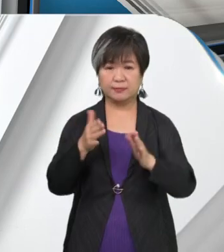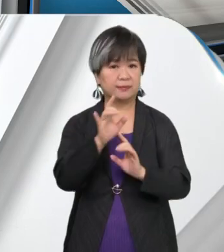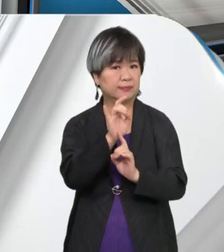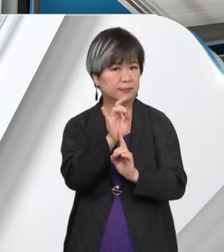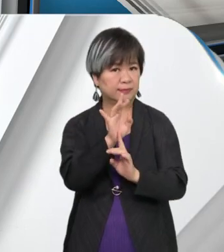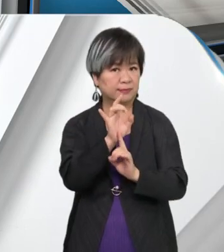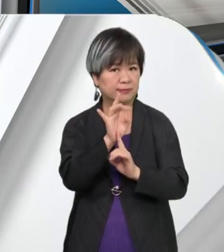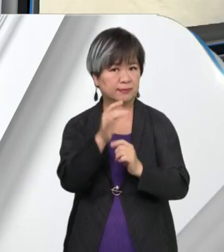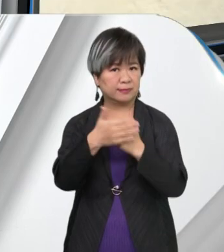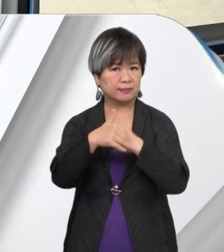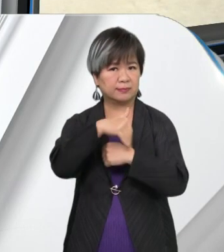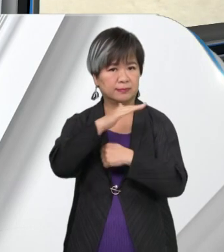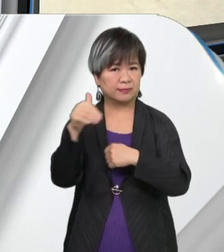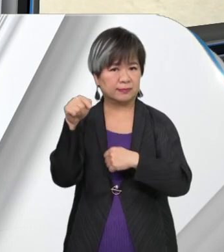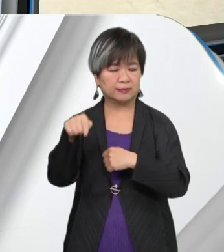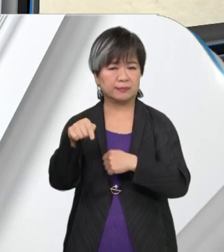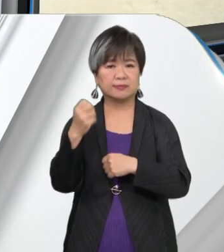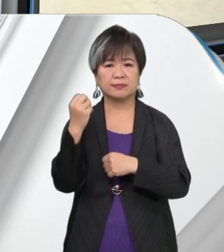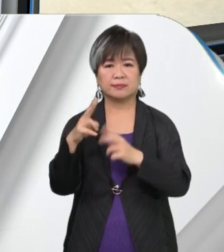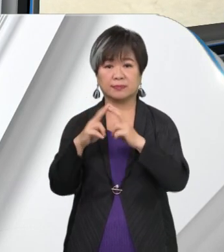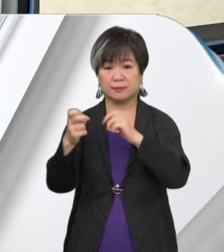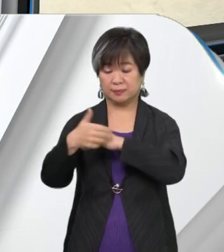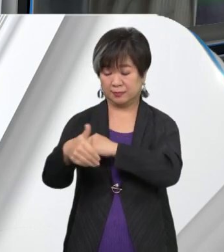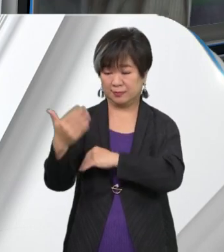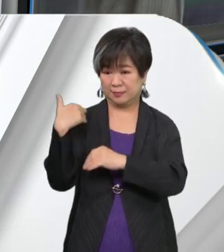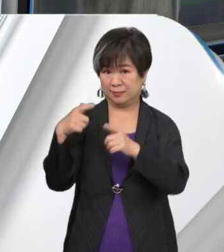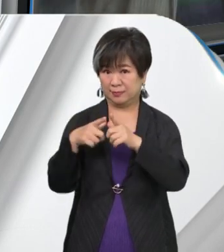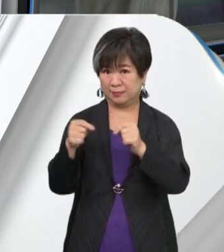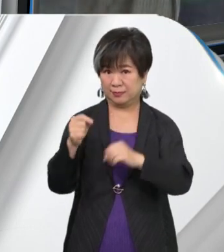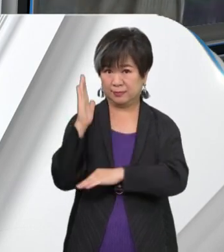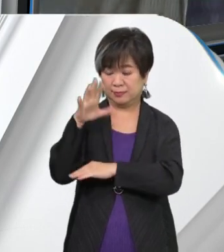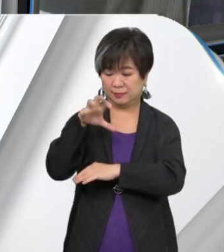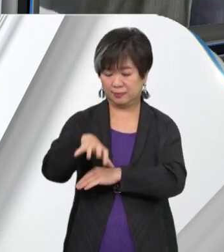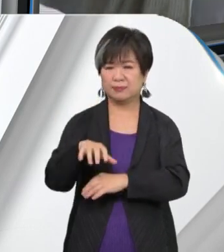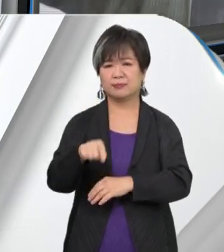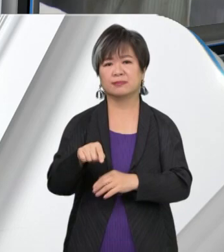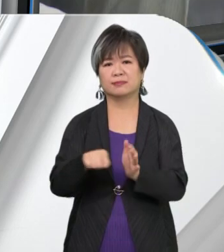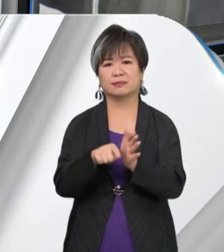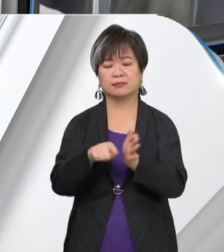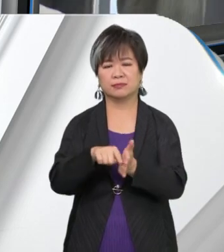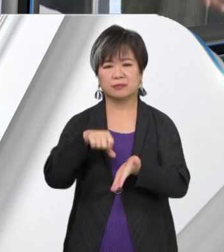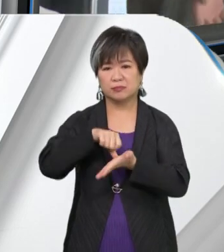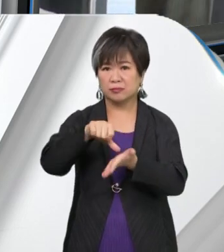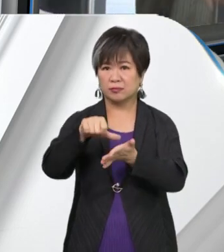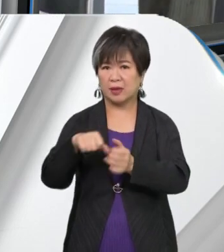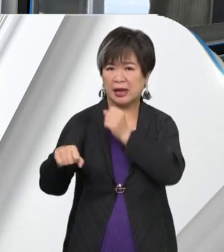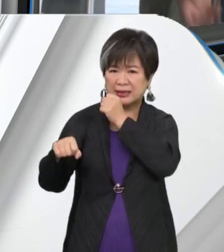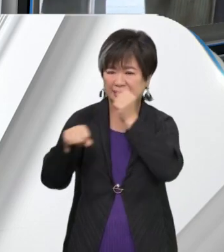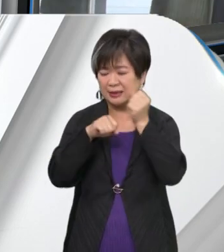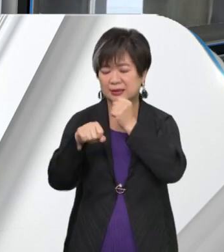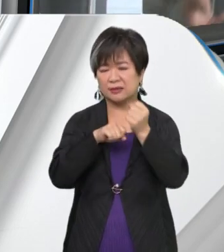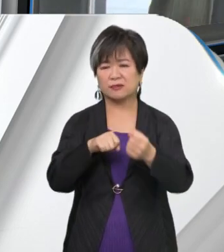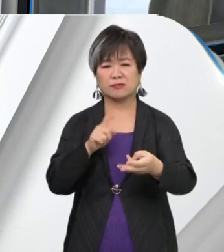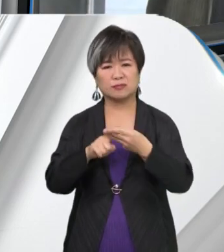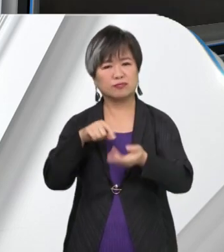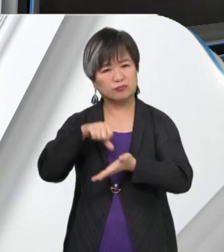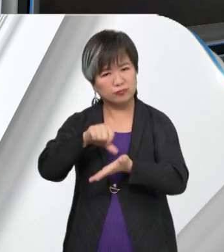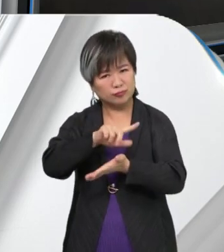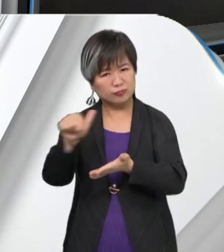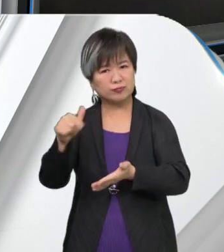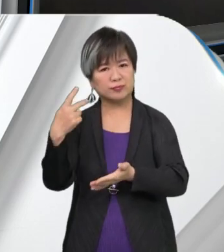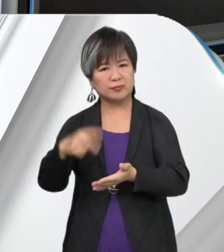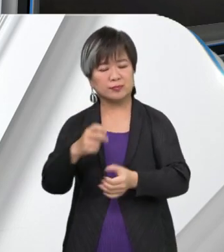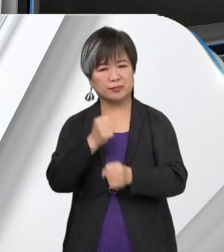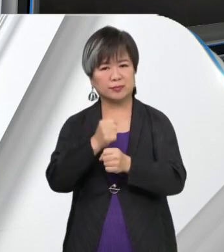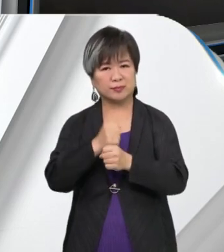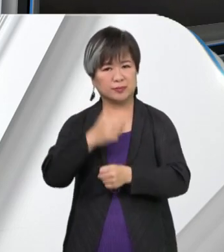新竹蒲山乡的新山村，从日本时期起专门种甘蔗，主要的农作物拿香港的产